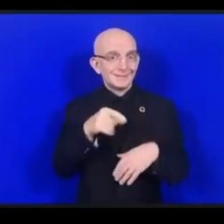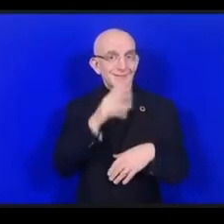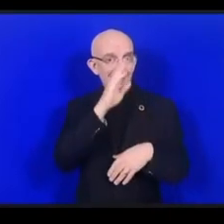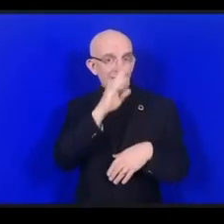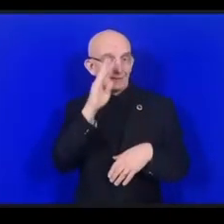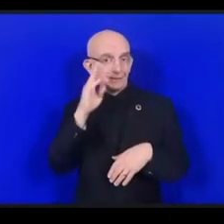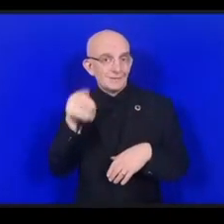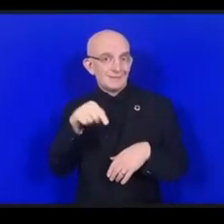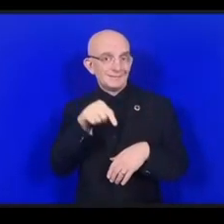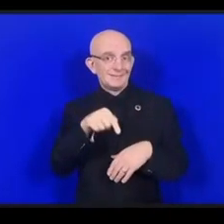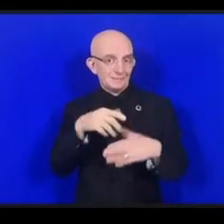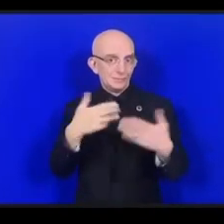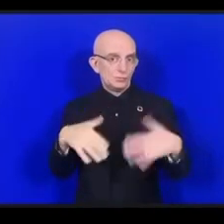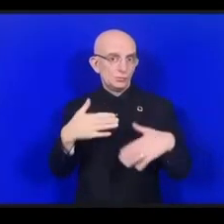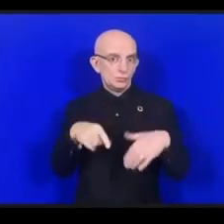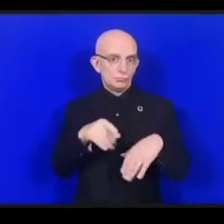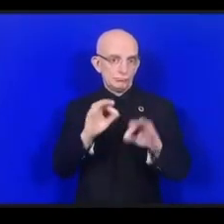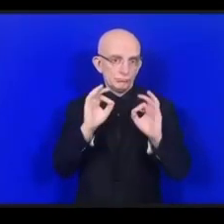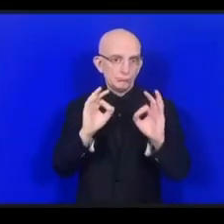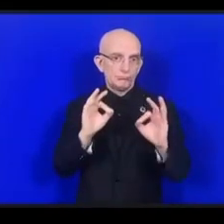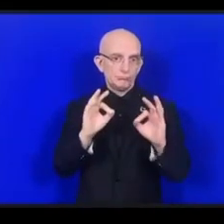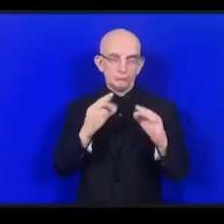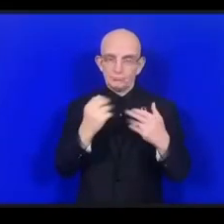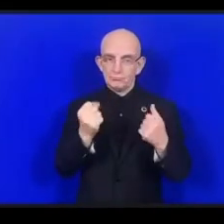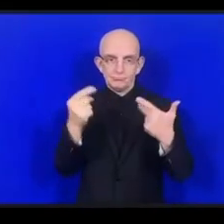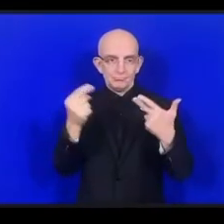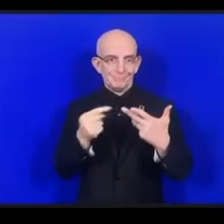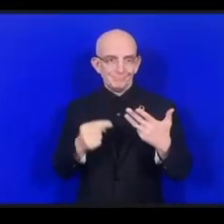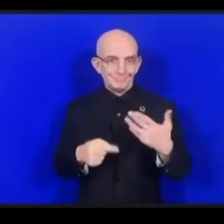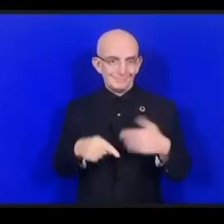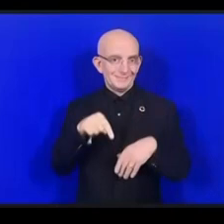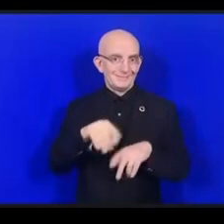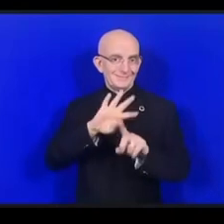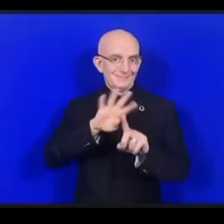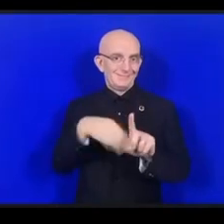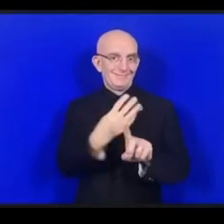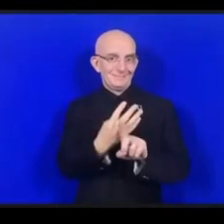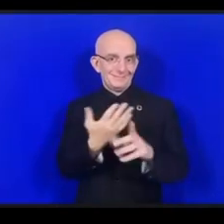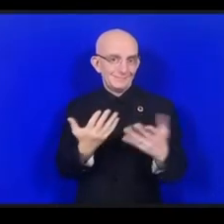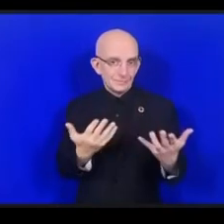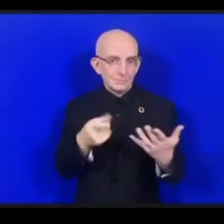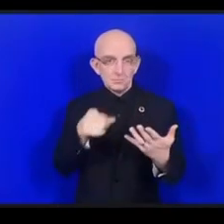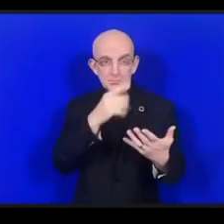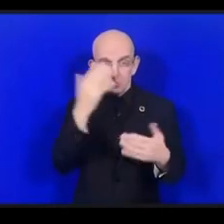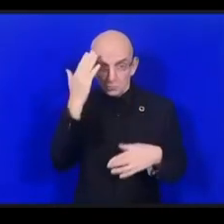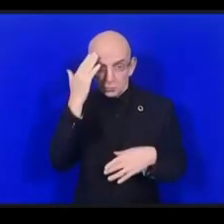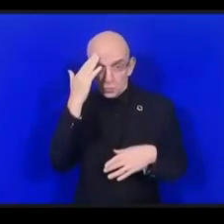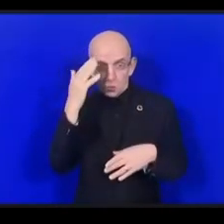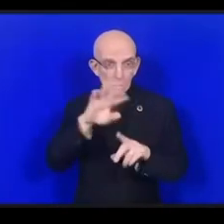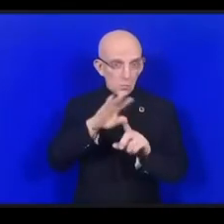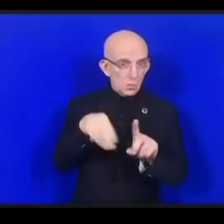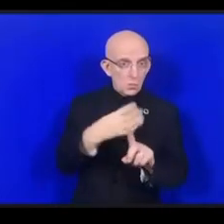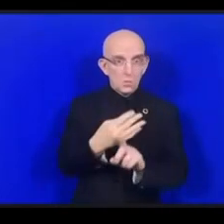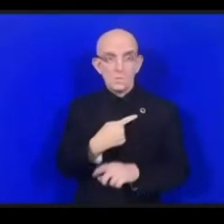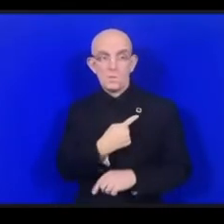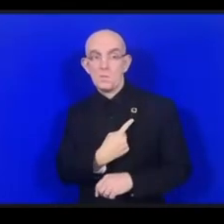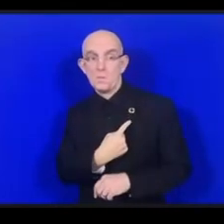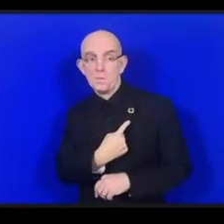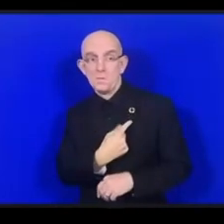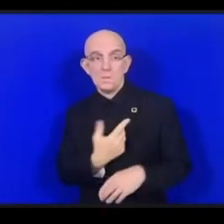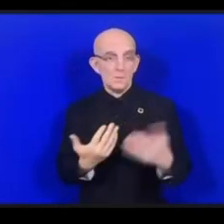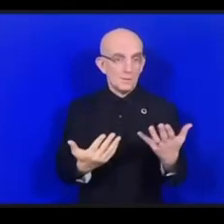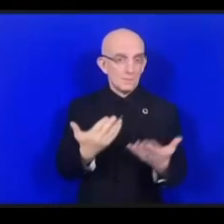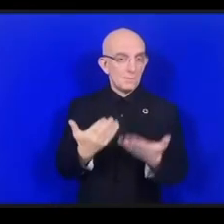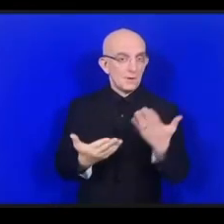了一个学院，我不知道大家了不了解这个执法目标。它其中的一条呢是关于